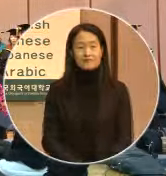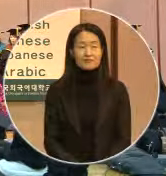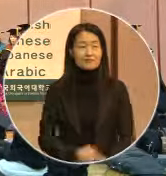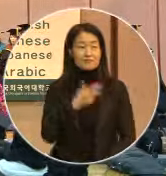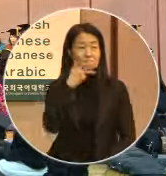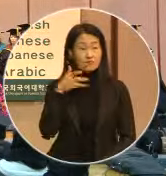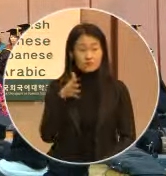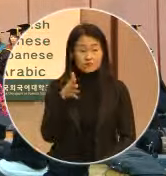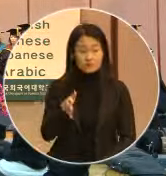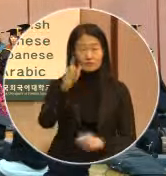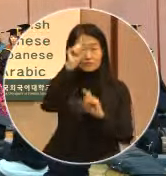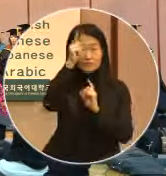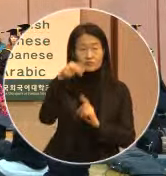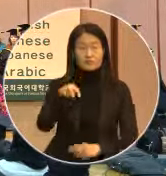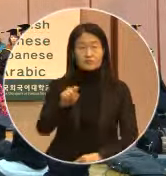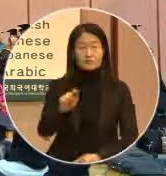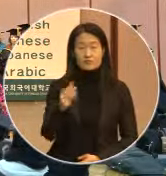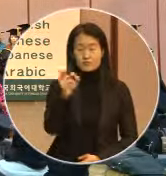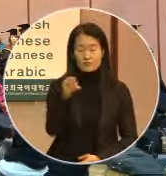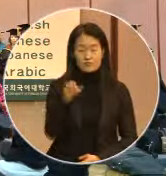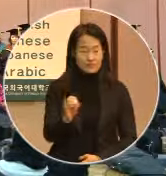교수님, 여학부 이선영